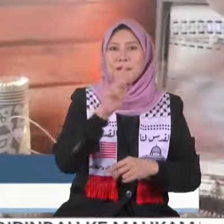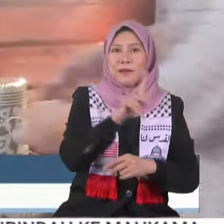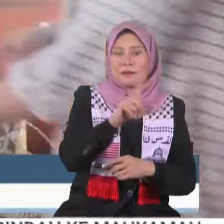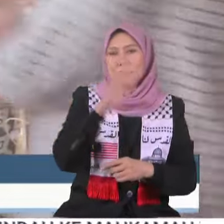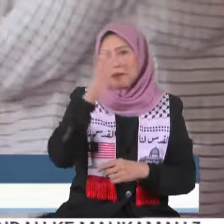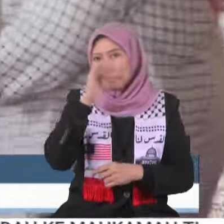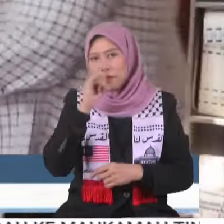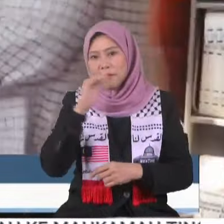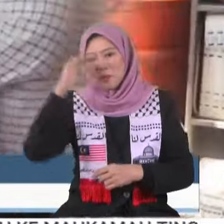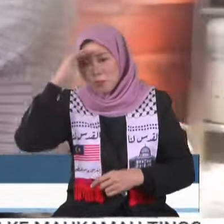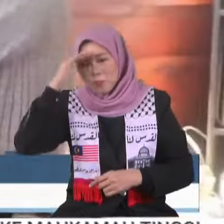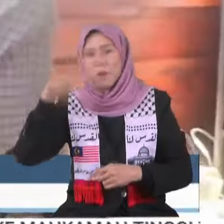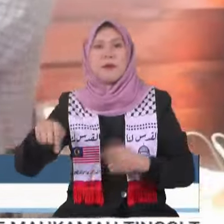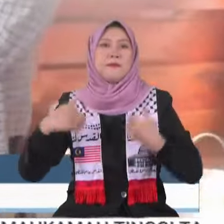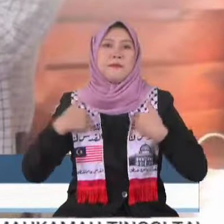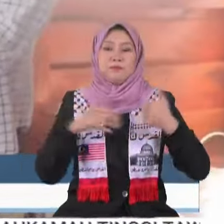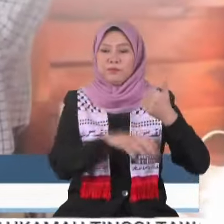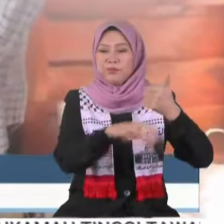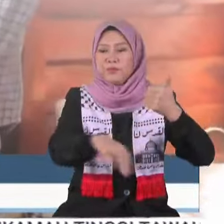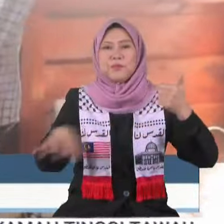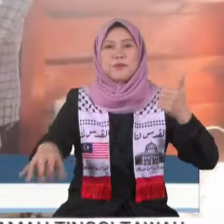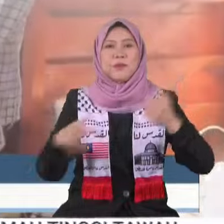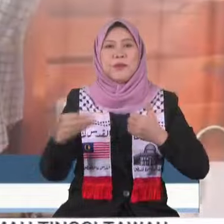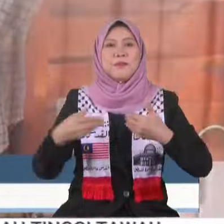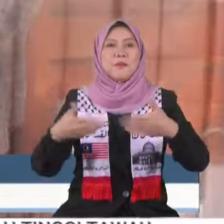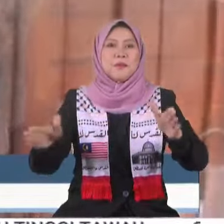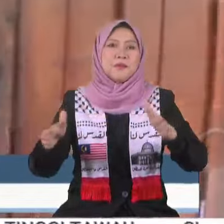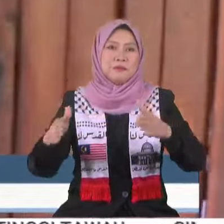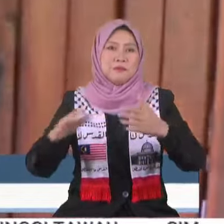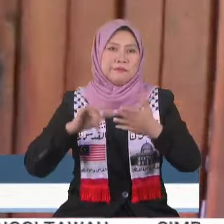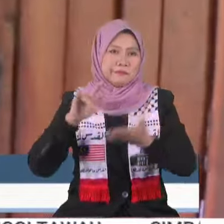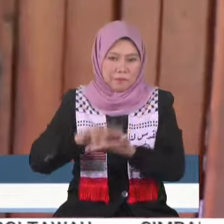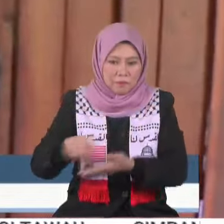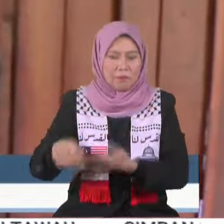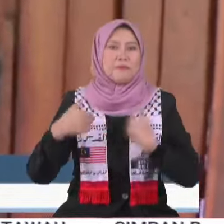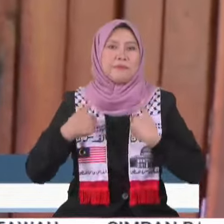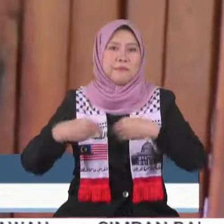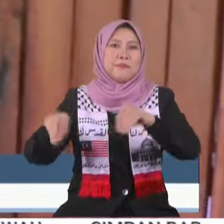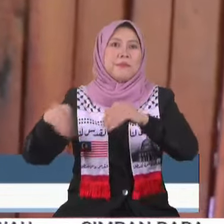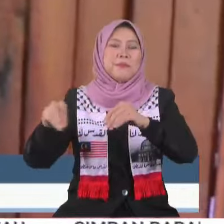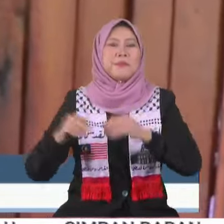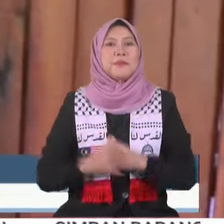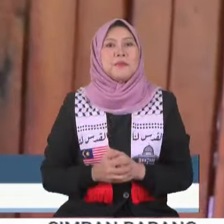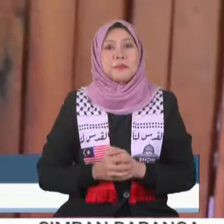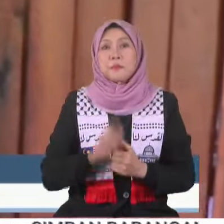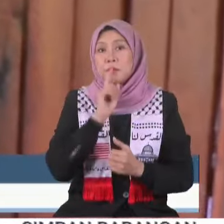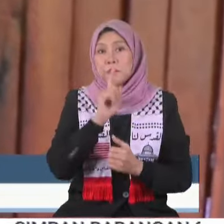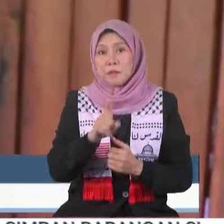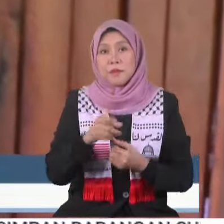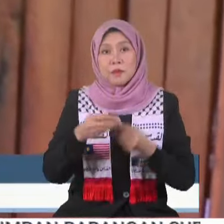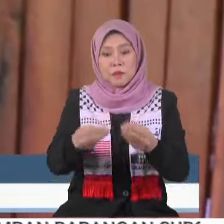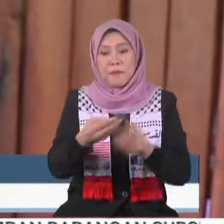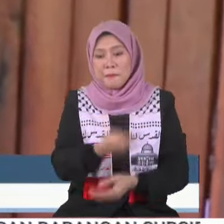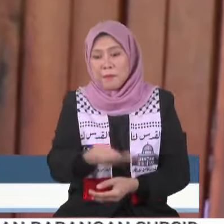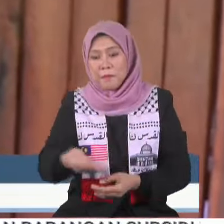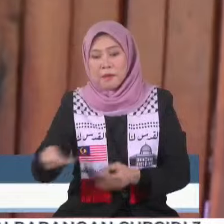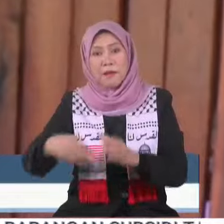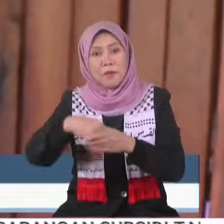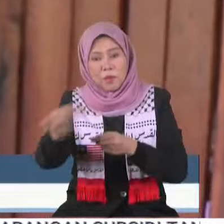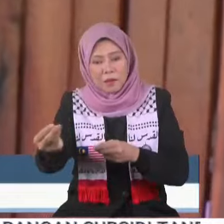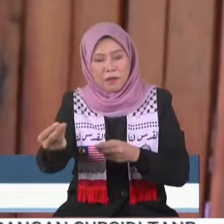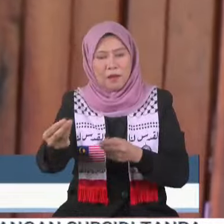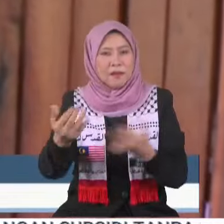Langkawi dan Johor serta boleh didapati di pintu masuk negara. Kita kata corporate gift lah. instead of kita bagi barang-barang luar,